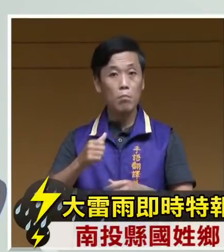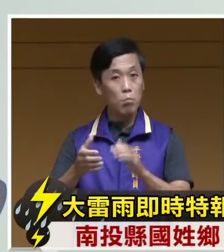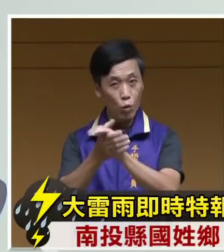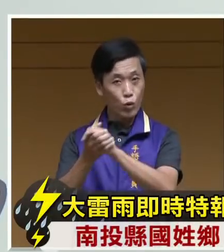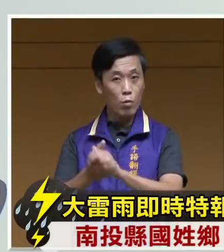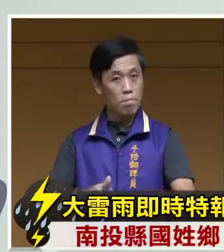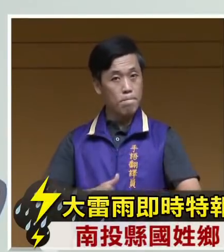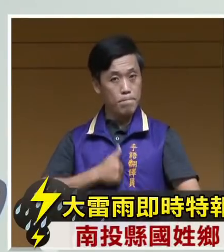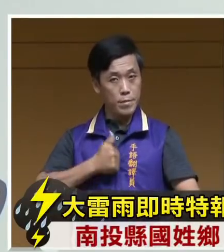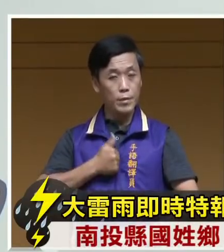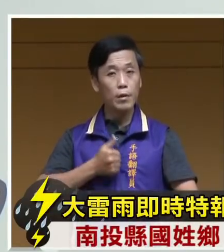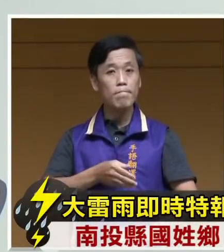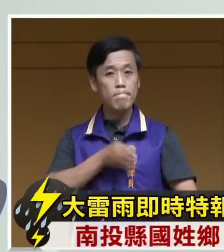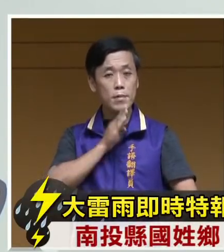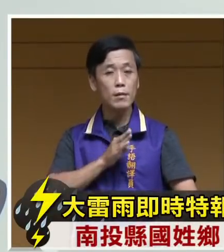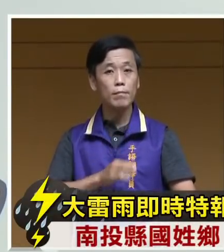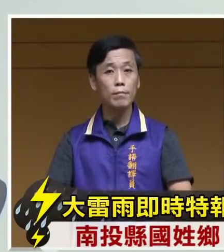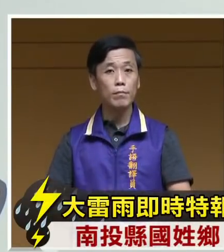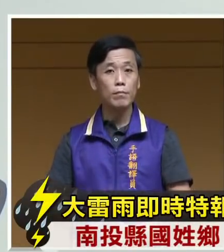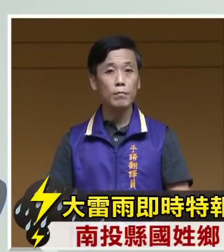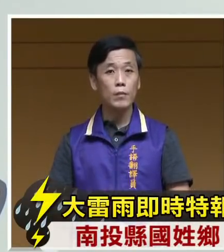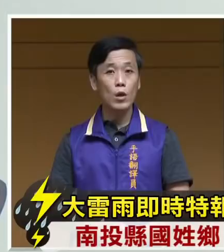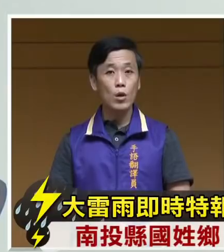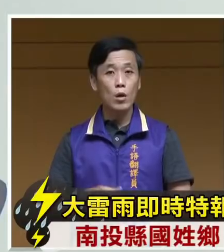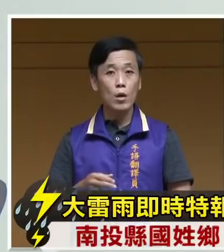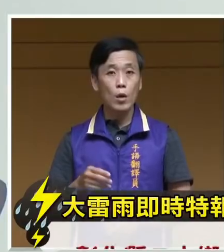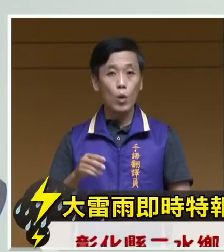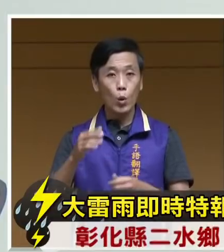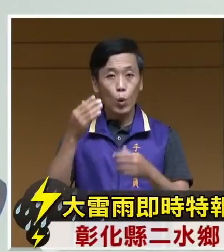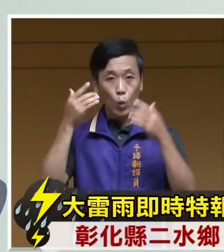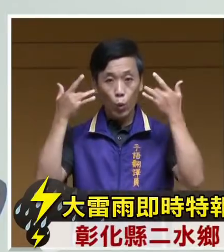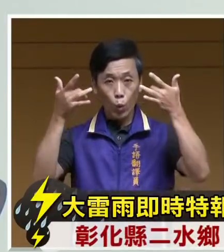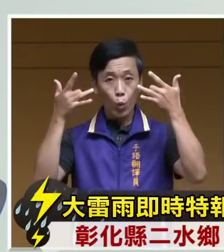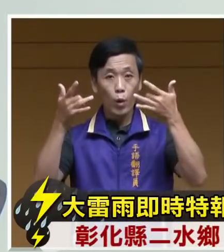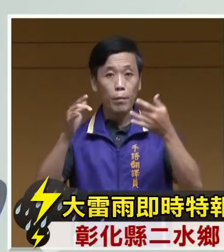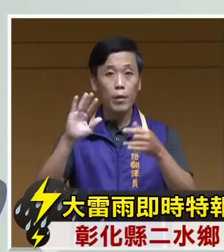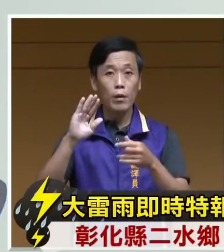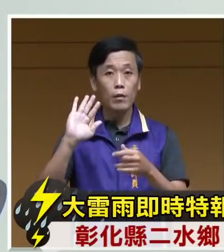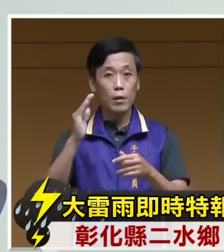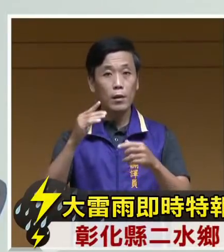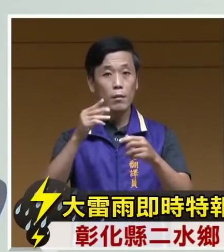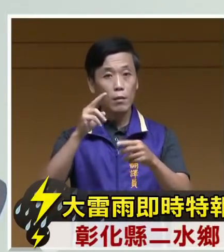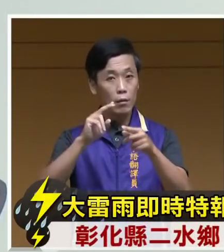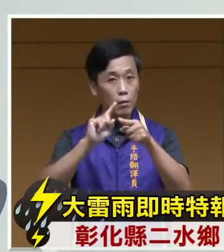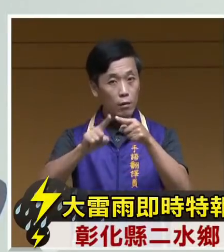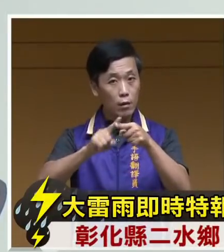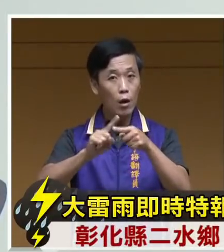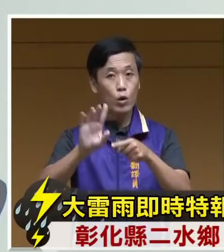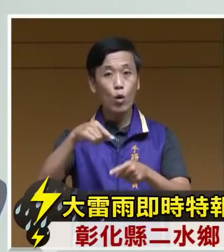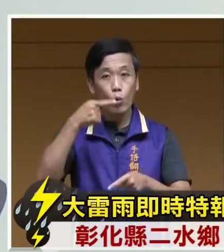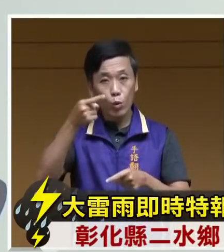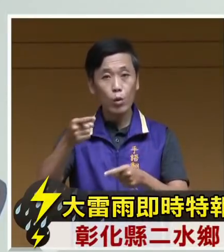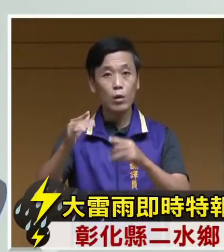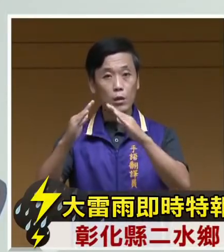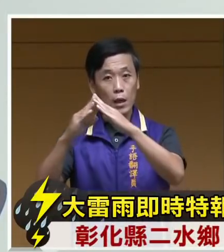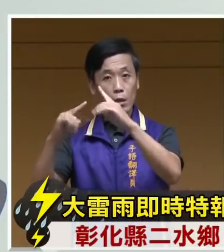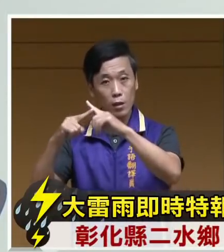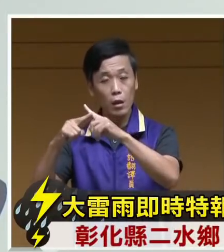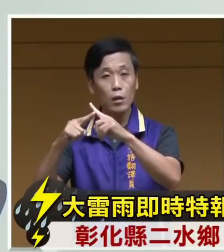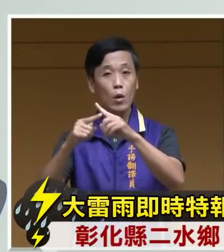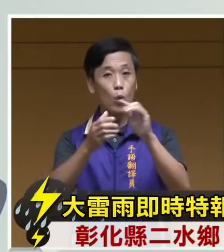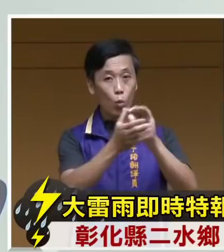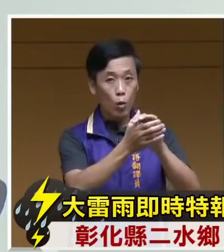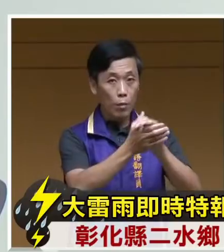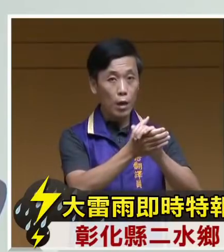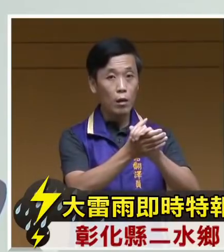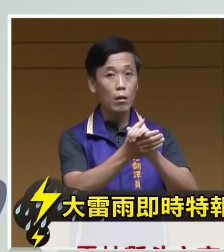情。那《鬼灭之刃》有一句话，家人也好，伙伴也好，假如彼此之